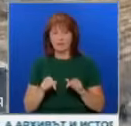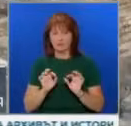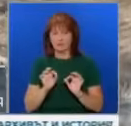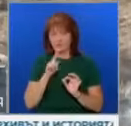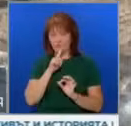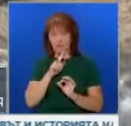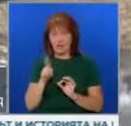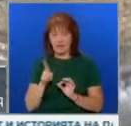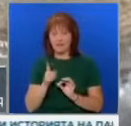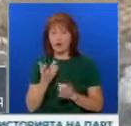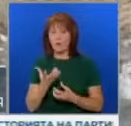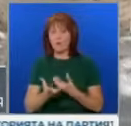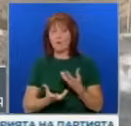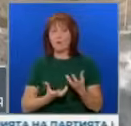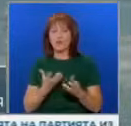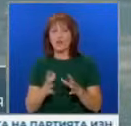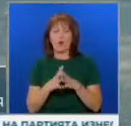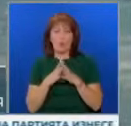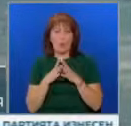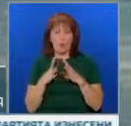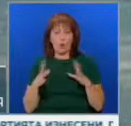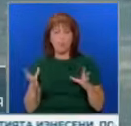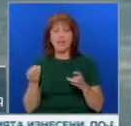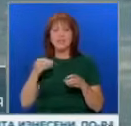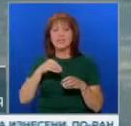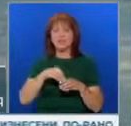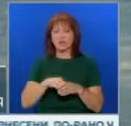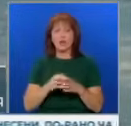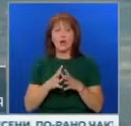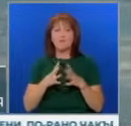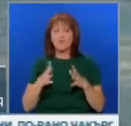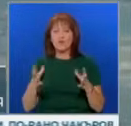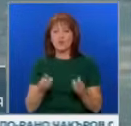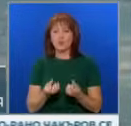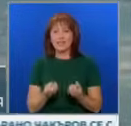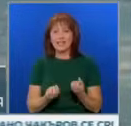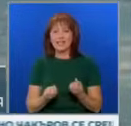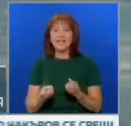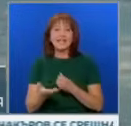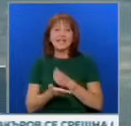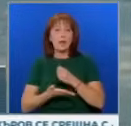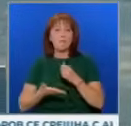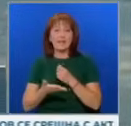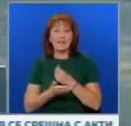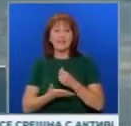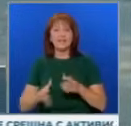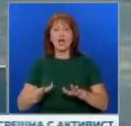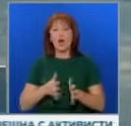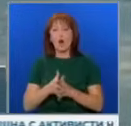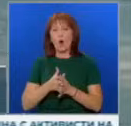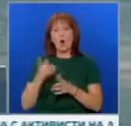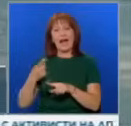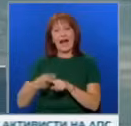който наистина пожара беше огромен, се включиха много земеделци, граждани на Харманли,